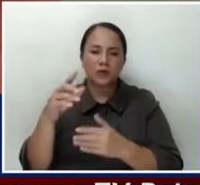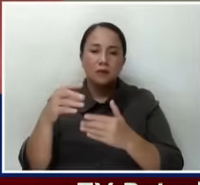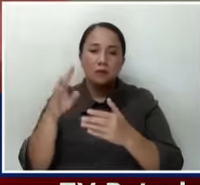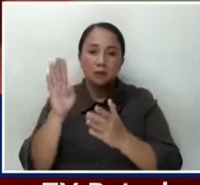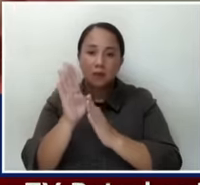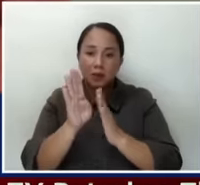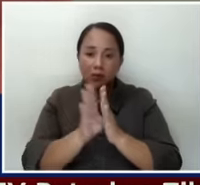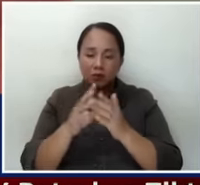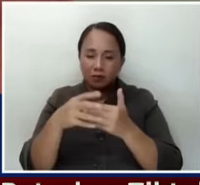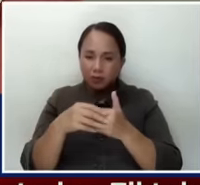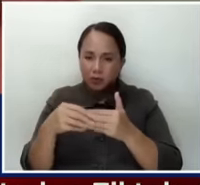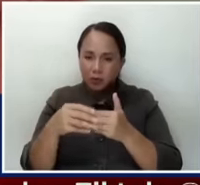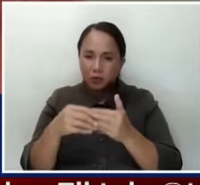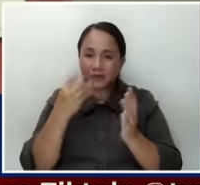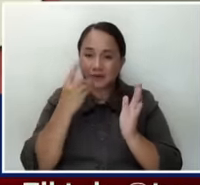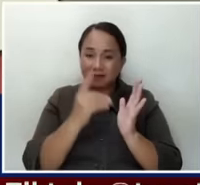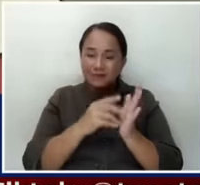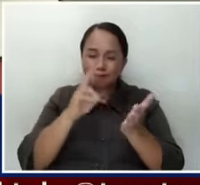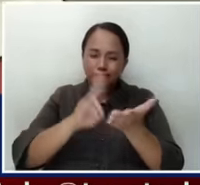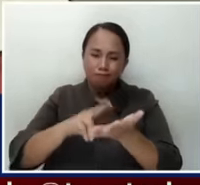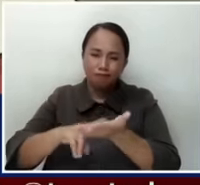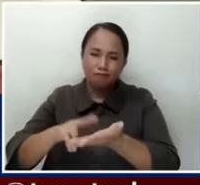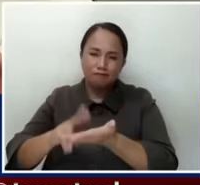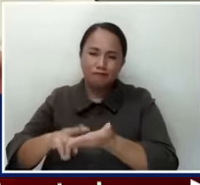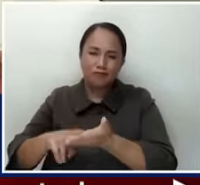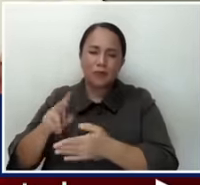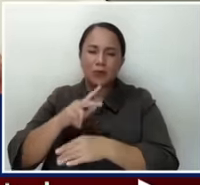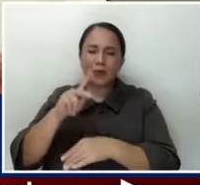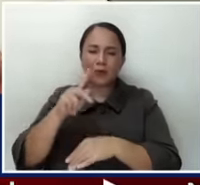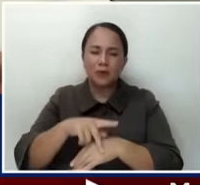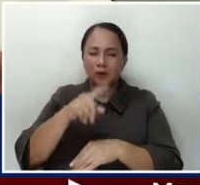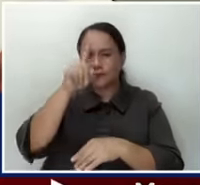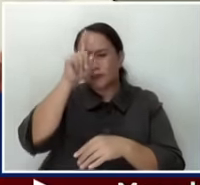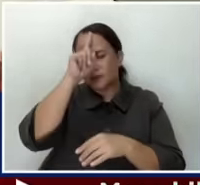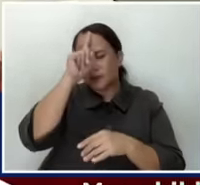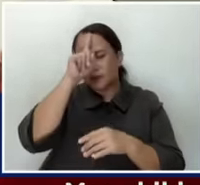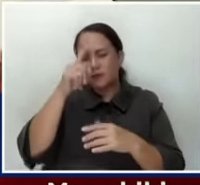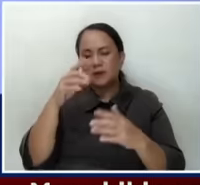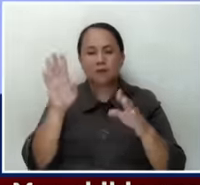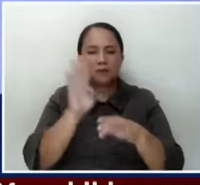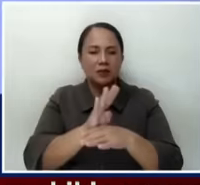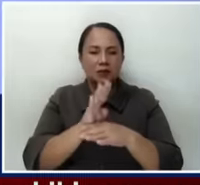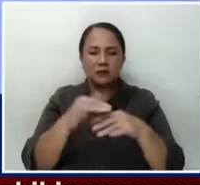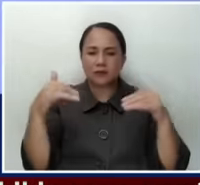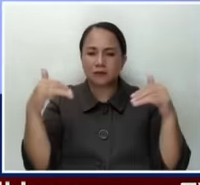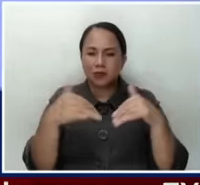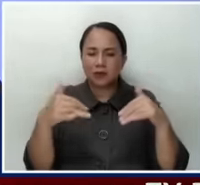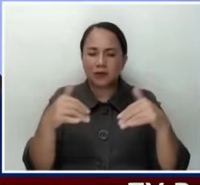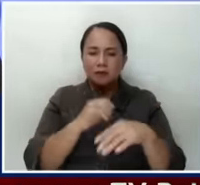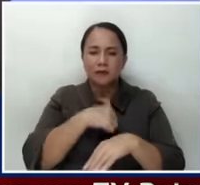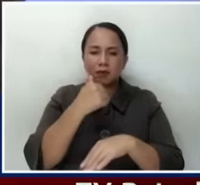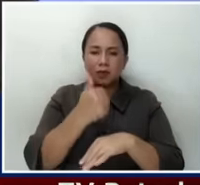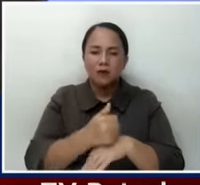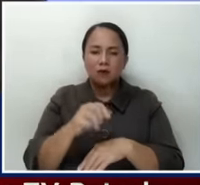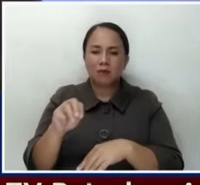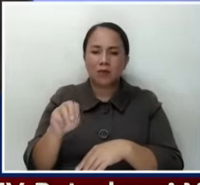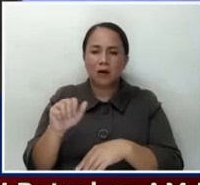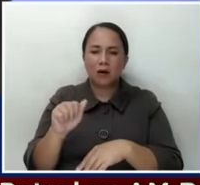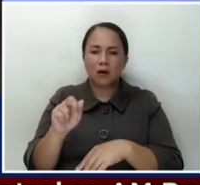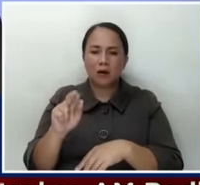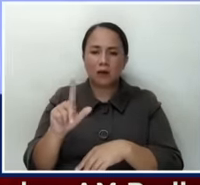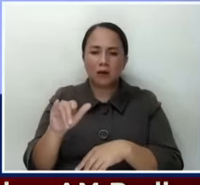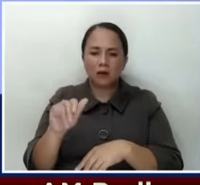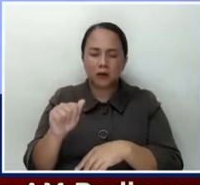sa walong dokumentong napirmahan sa Philippine-German Business Forum. The establishment of the Maharlika Investment Fund,